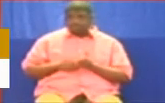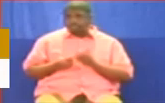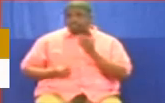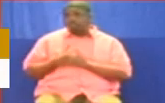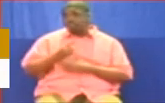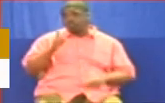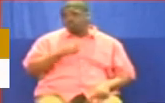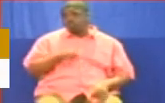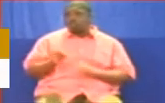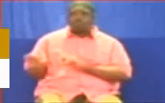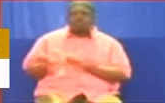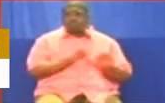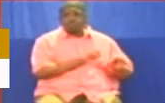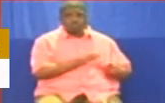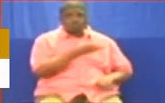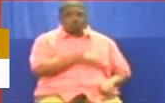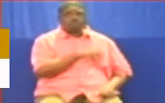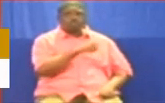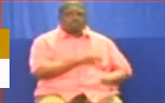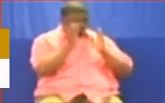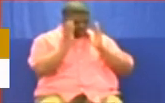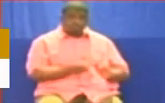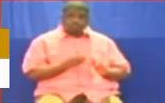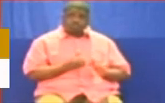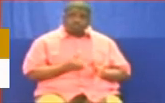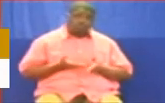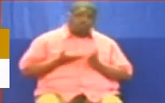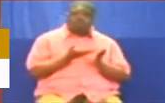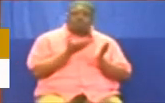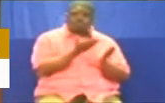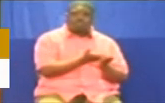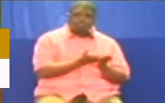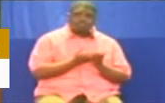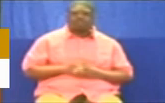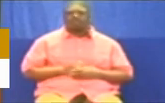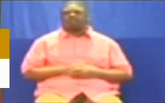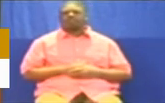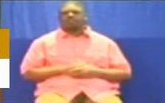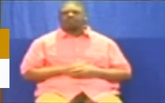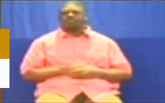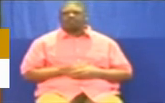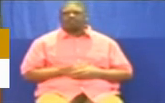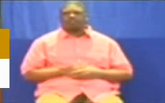rufaa zimeelekezwa zipelekwe kwa waziri. Mheshimiwa, naomba kuwasilisha. Asante sana.